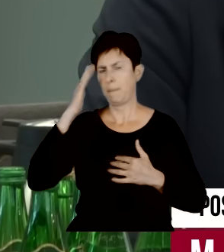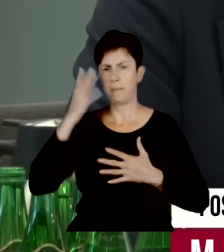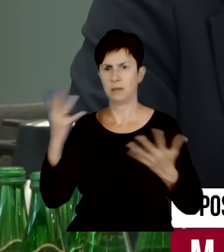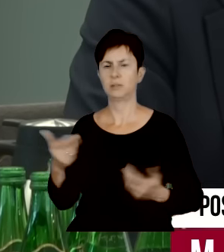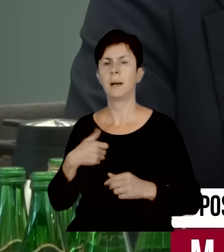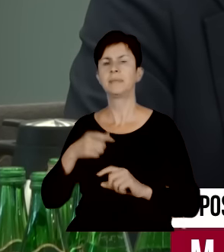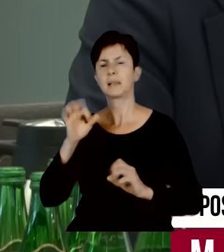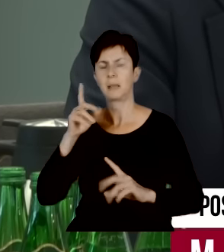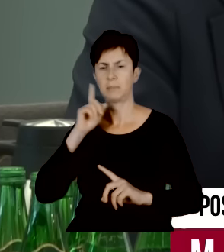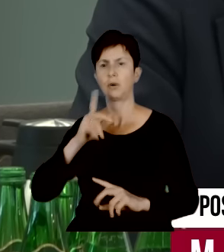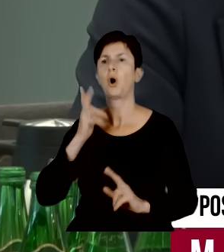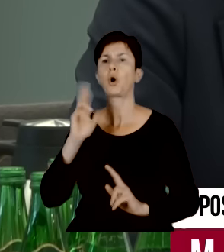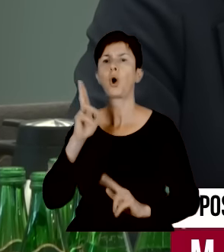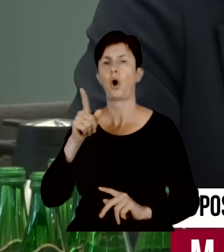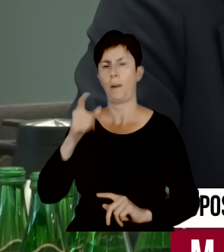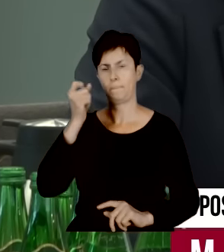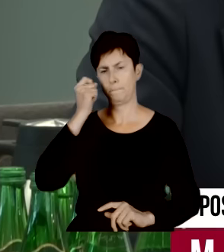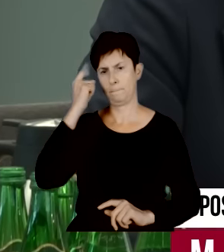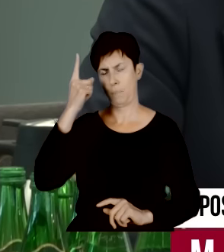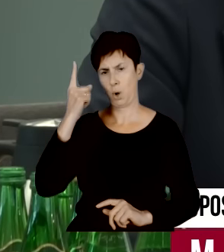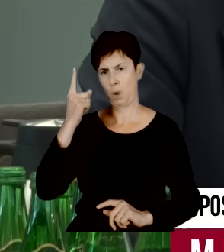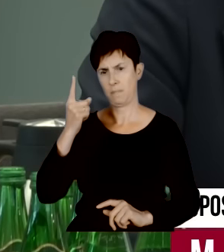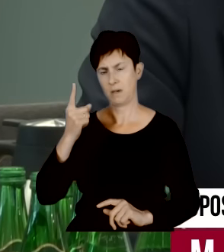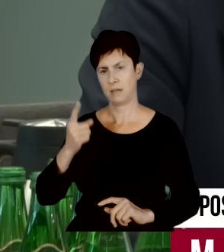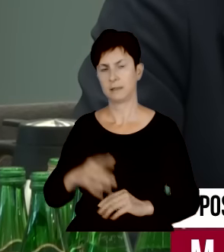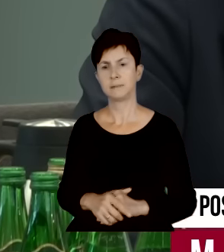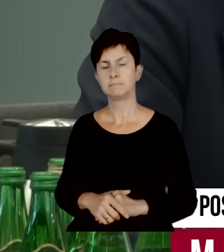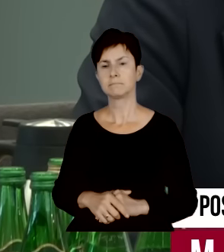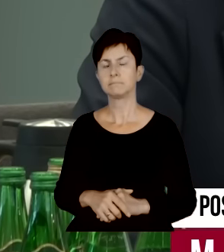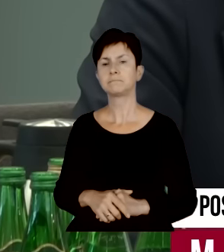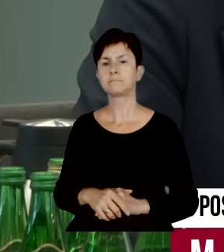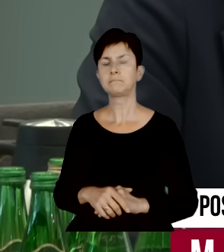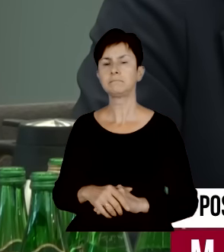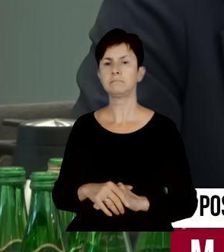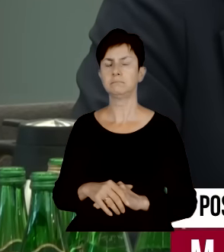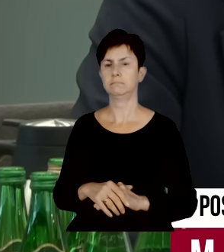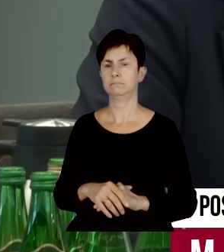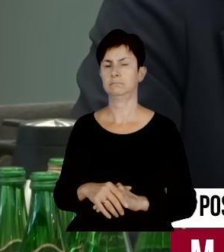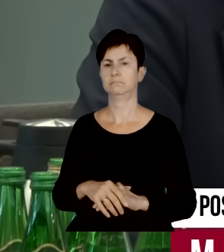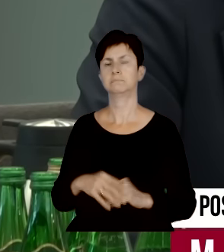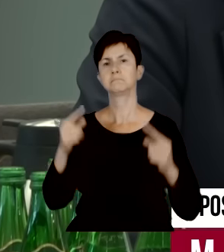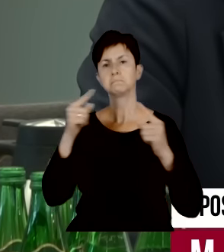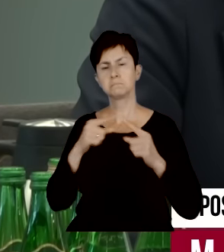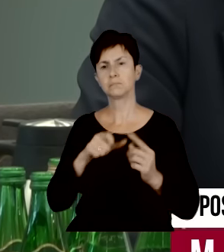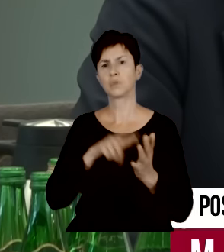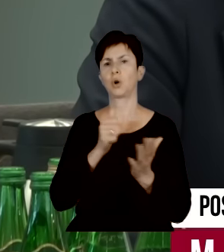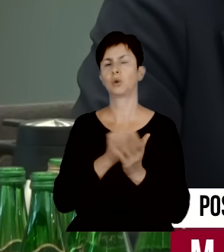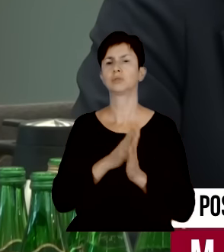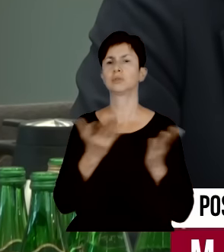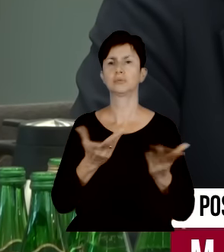tak doskonały pomysł także ze względów sanitarnych a także wypełniał te wszystkie znamiona konstytucyjności to kto wymyślił